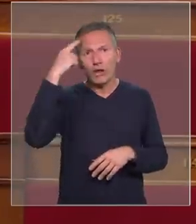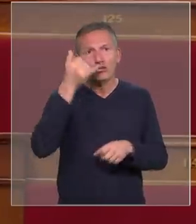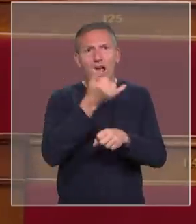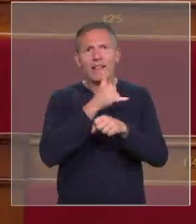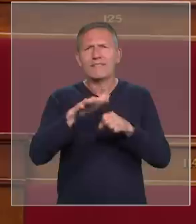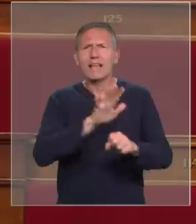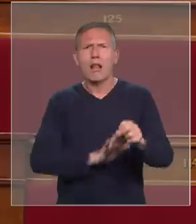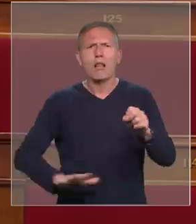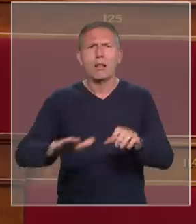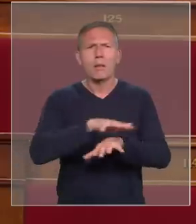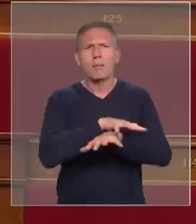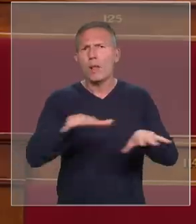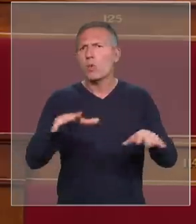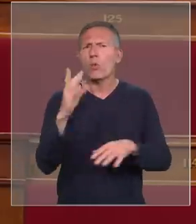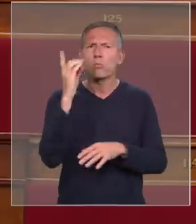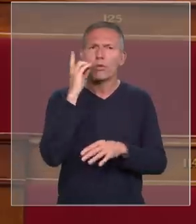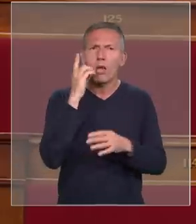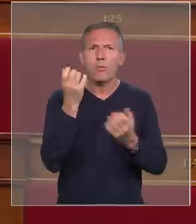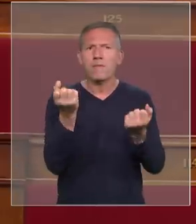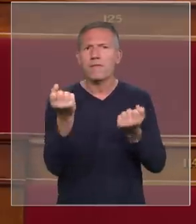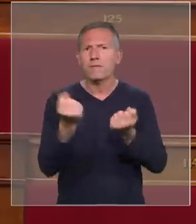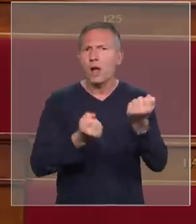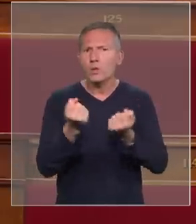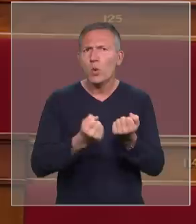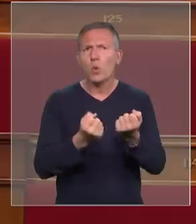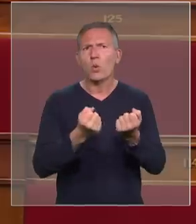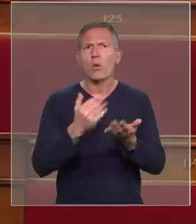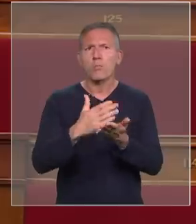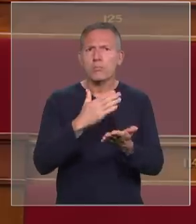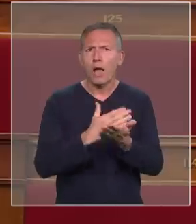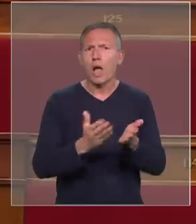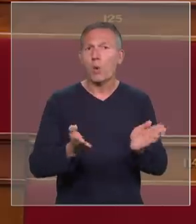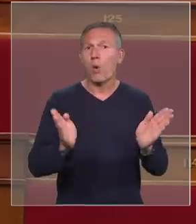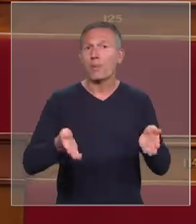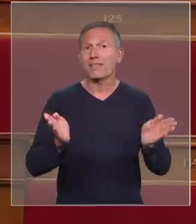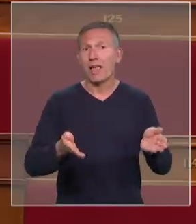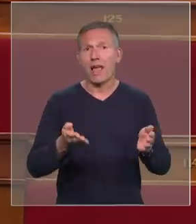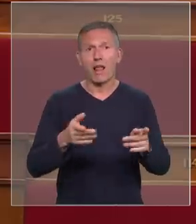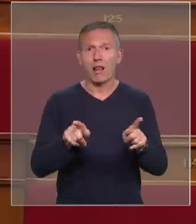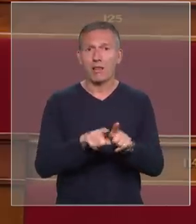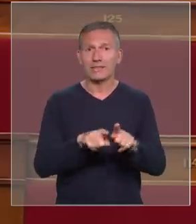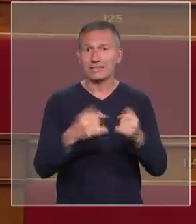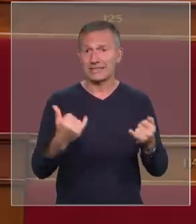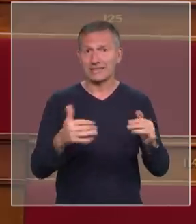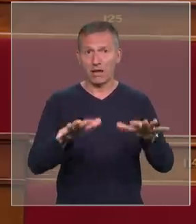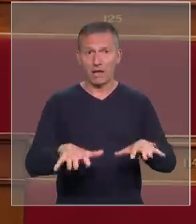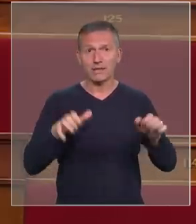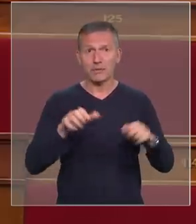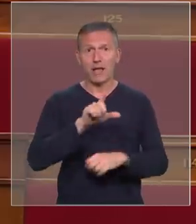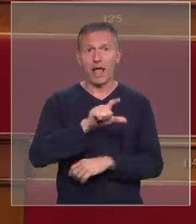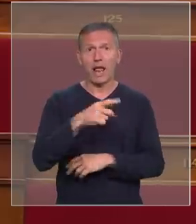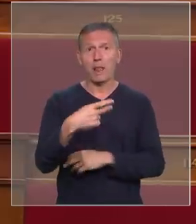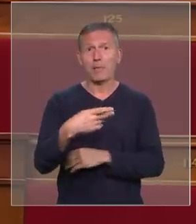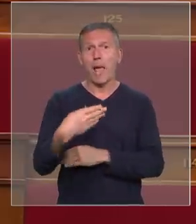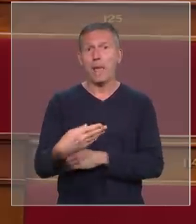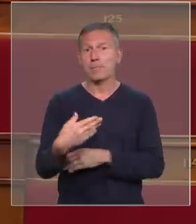partout, dans nos téléphones, dans nos voitures, dans nos banques, nos hôpitaux. Elle est dans cet hémicycle avec la LPM que nous